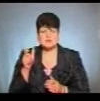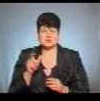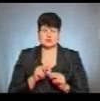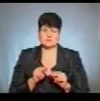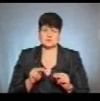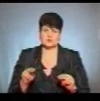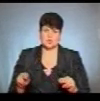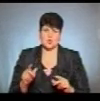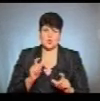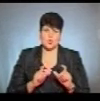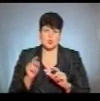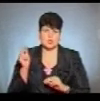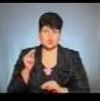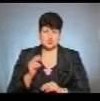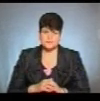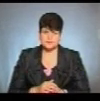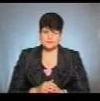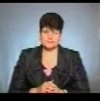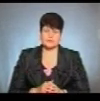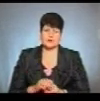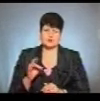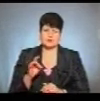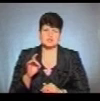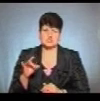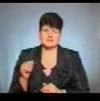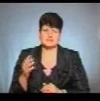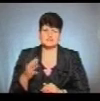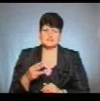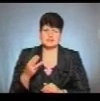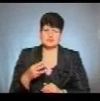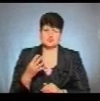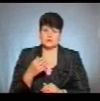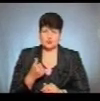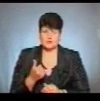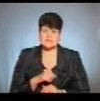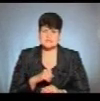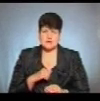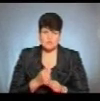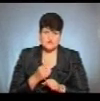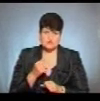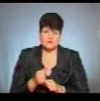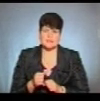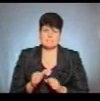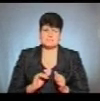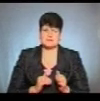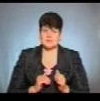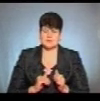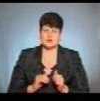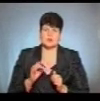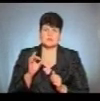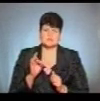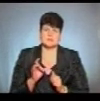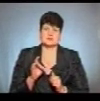коледжу. Руслан Ружицький, 34 роки, самовисуванець, підприємець. Роман Чепітка, 34 роки,